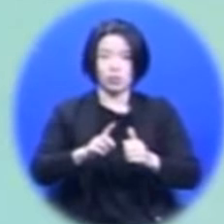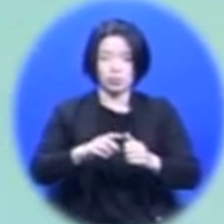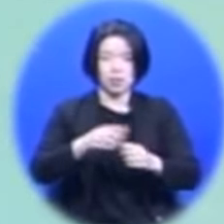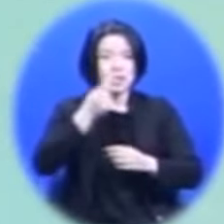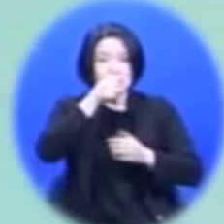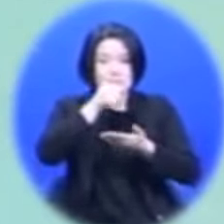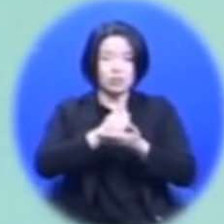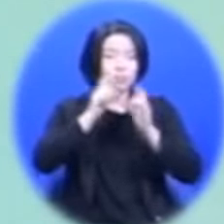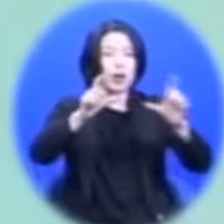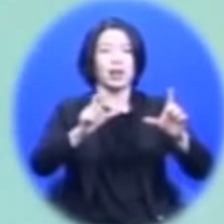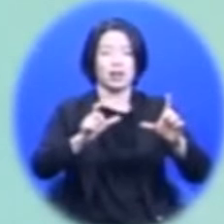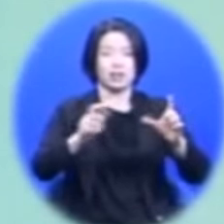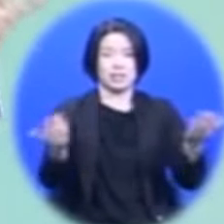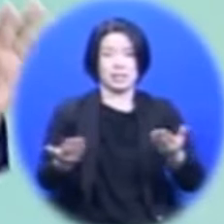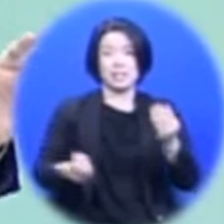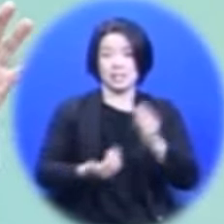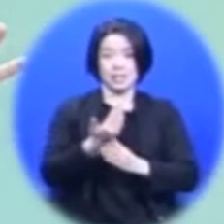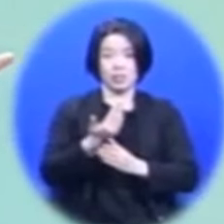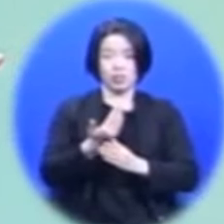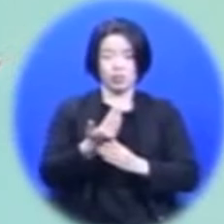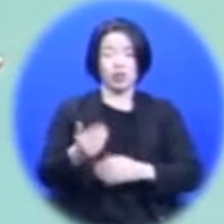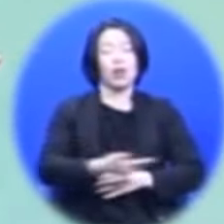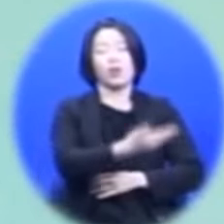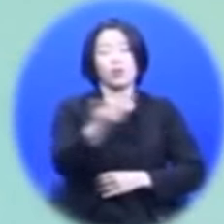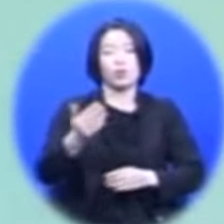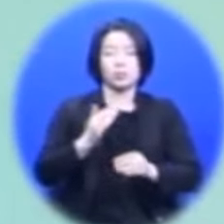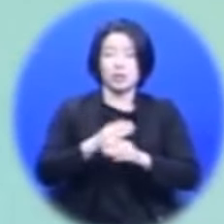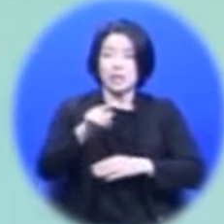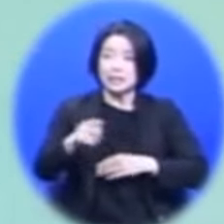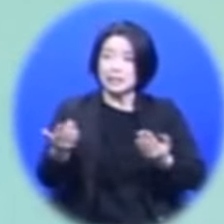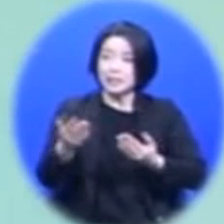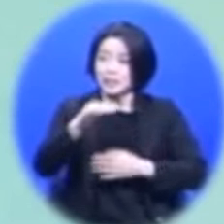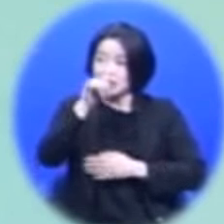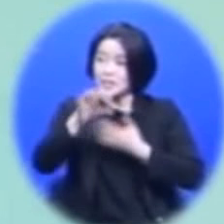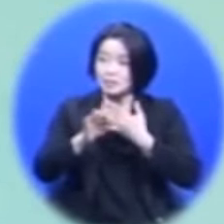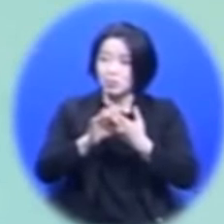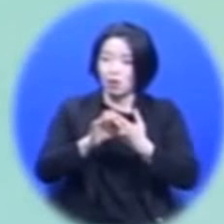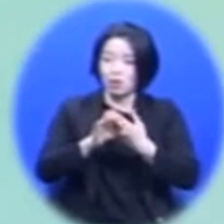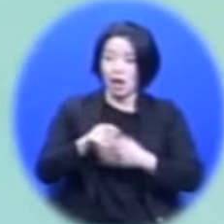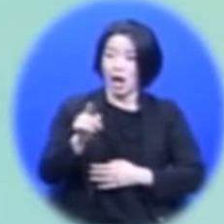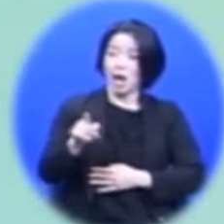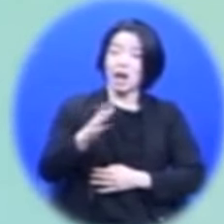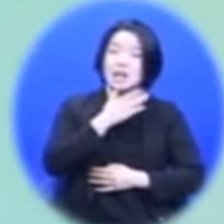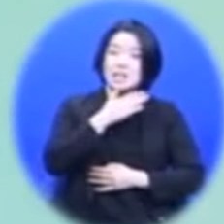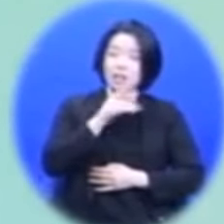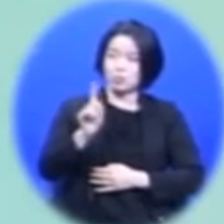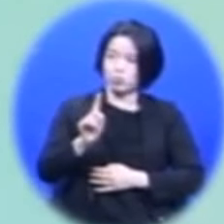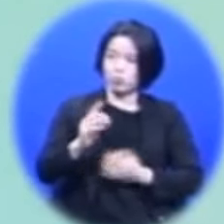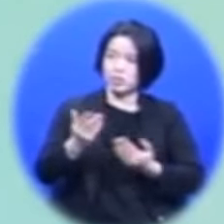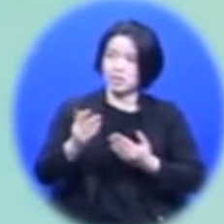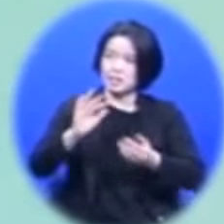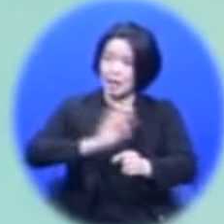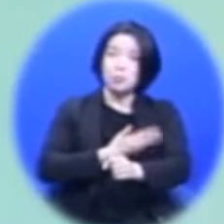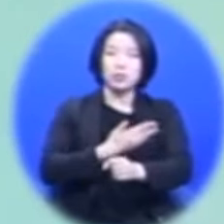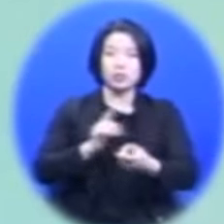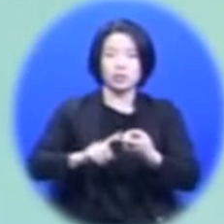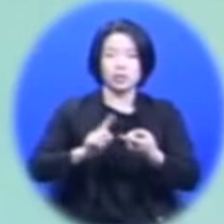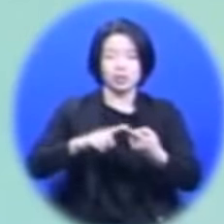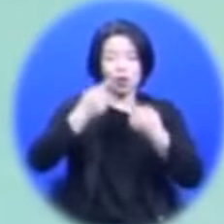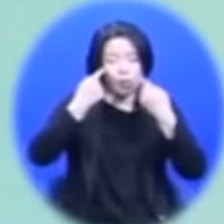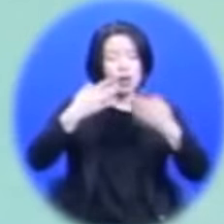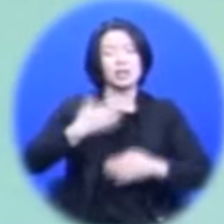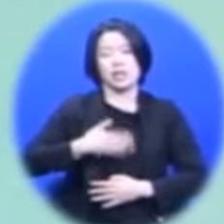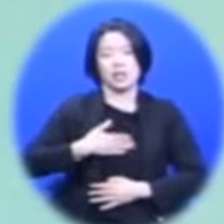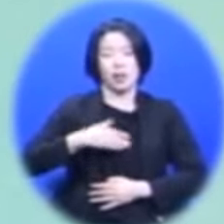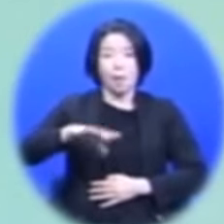여러분 중에 그런 일이 보이거든 아 이게 뭐가 잘못되었는지를 정확히 아셔야 합니다.